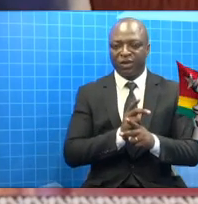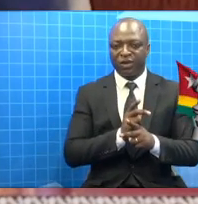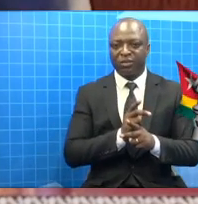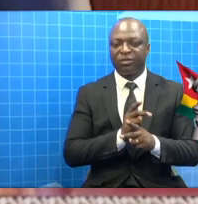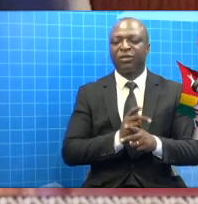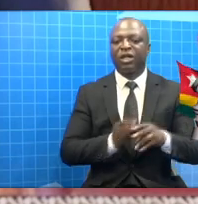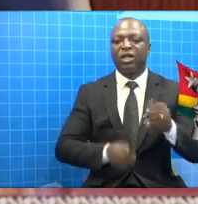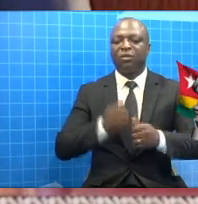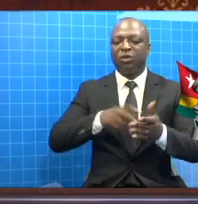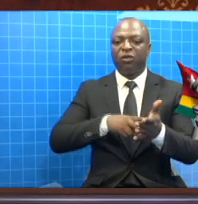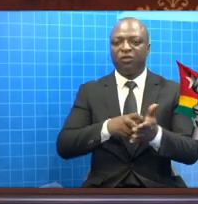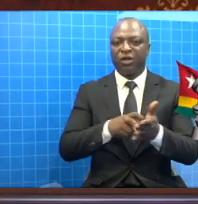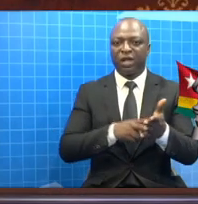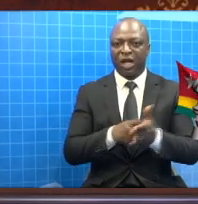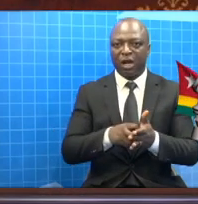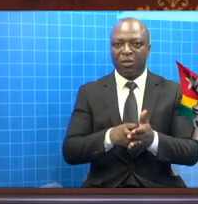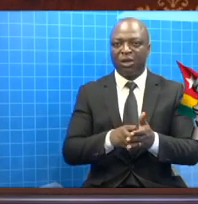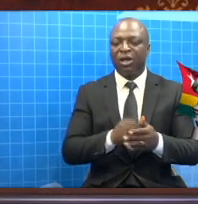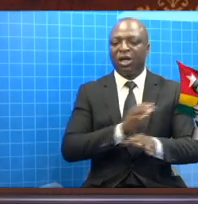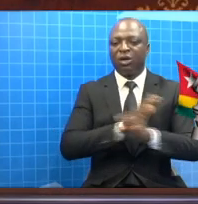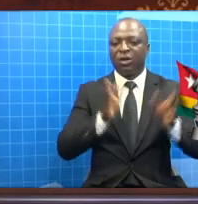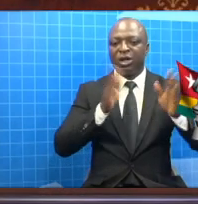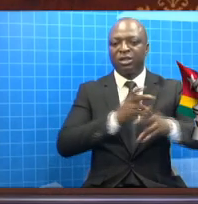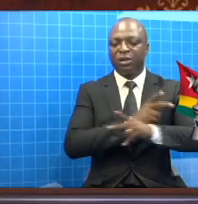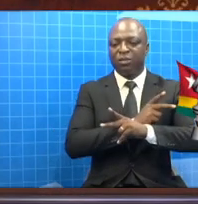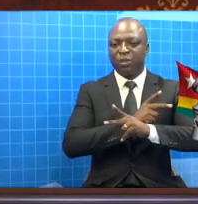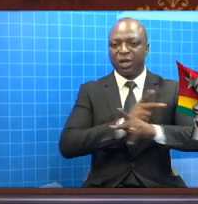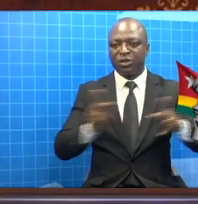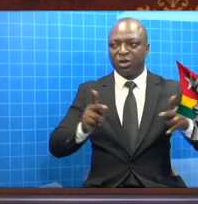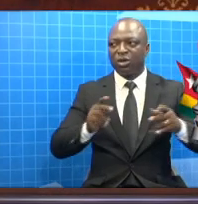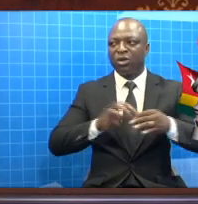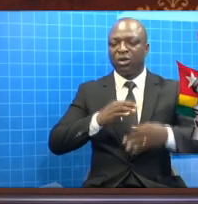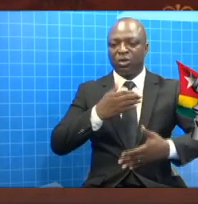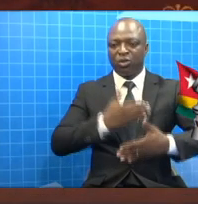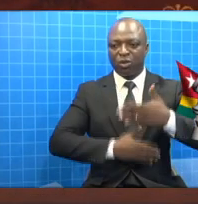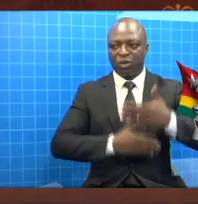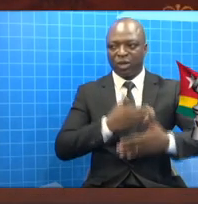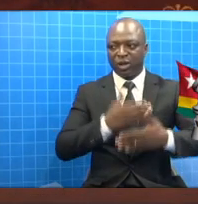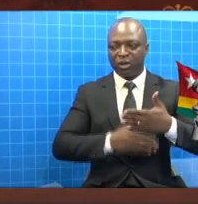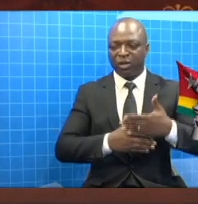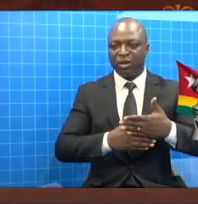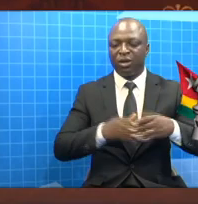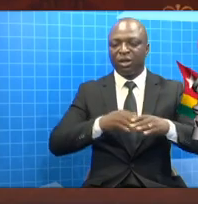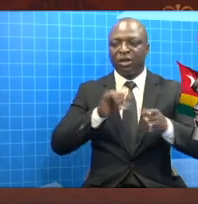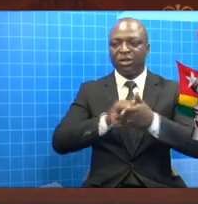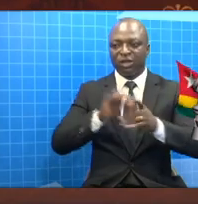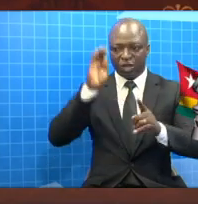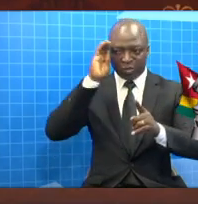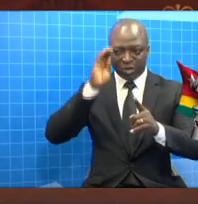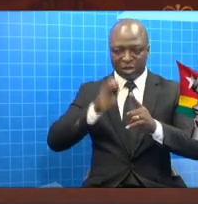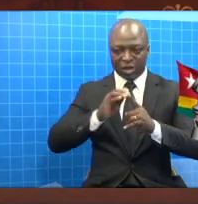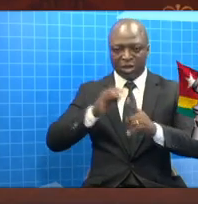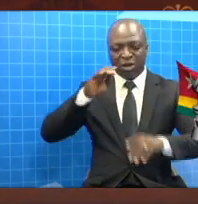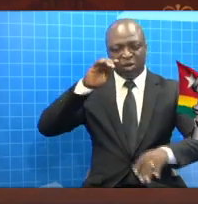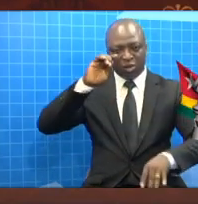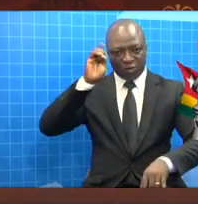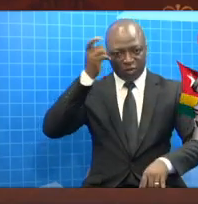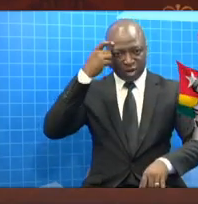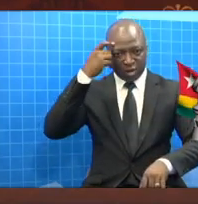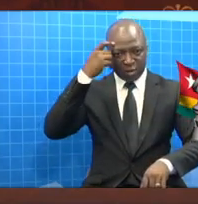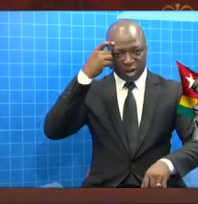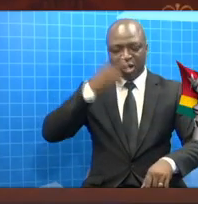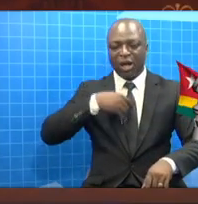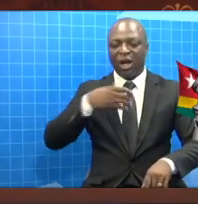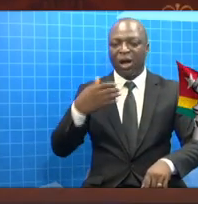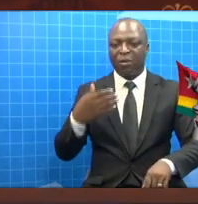les plus vulnérables et ne laisser personne de côté. Dans cette optique, le gouvernement a